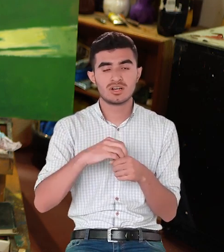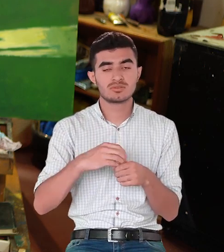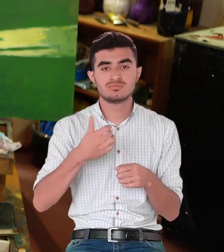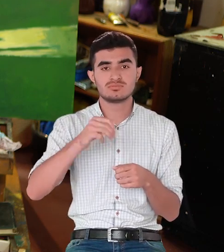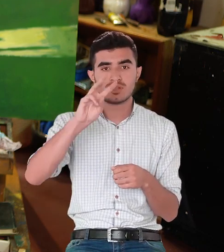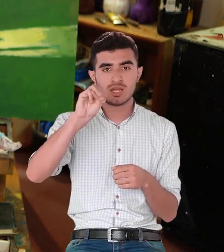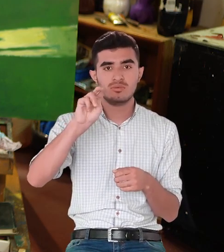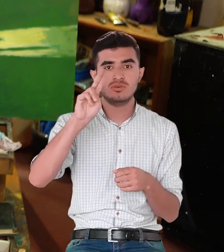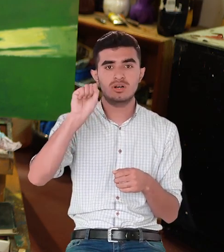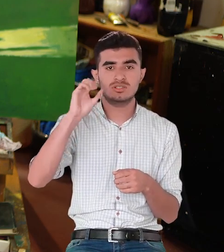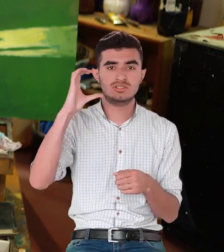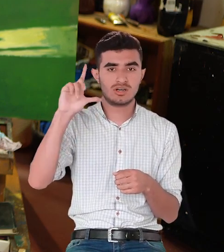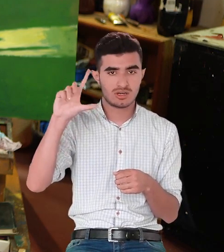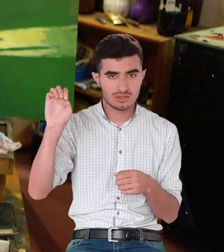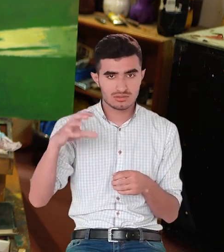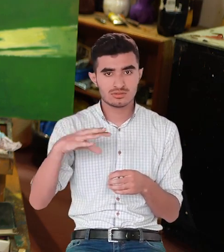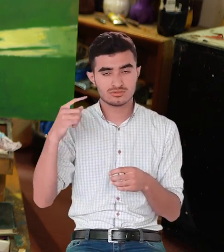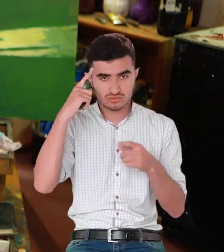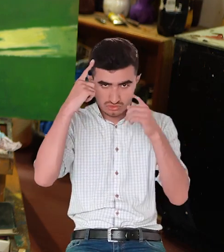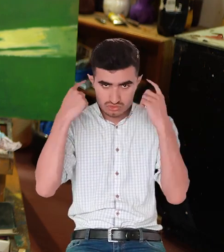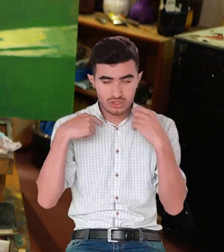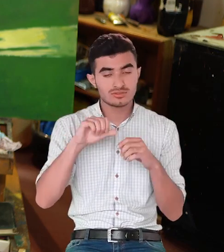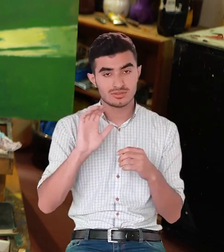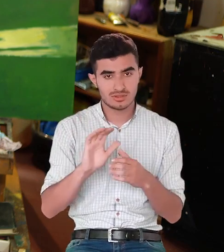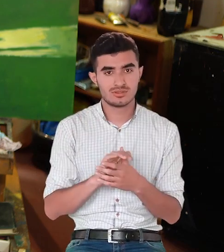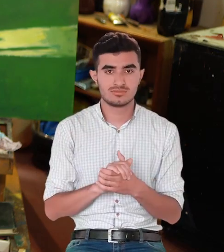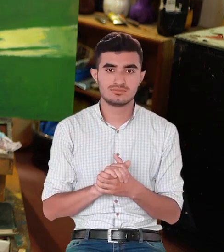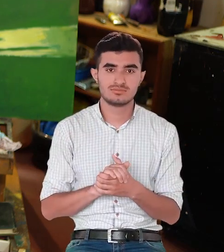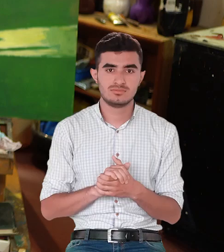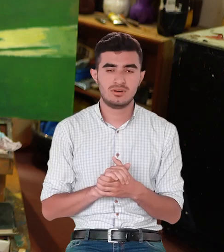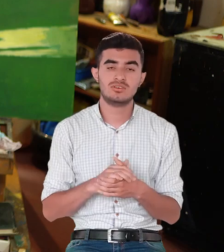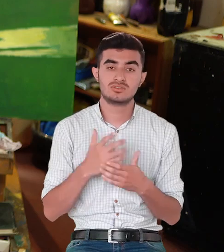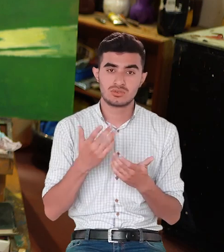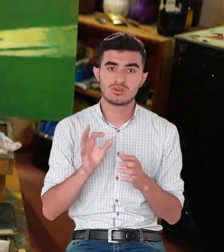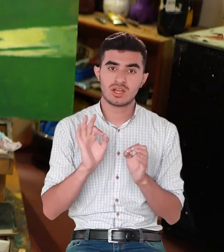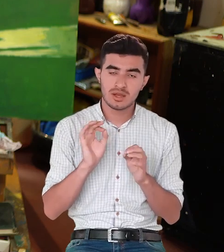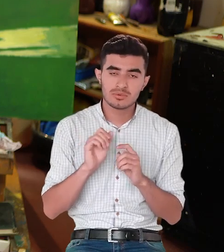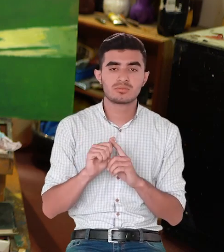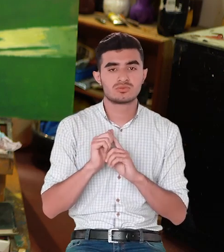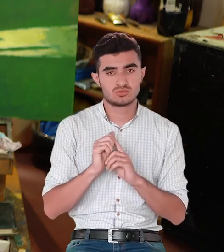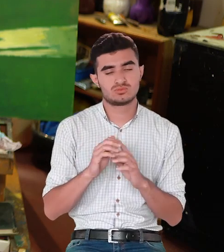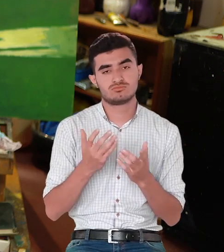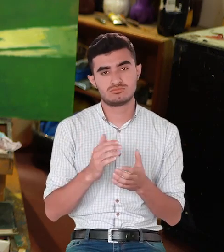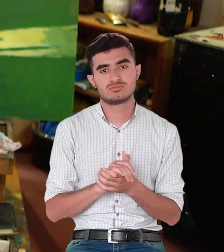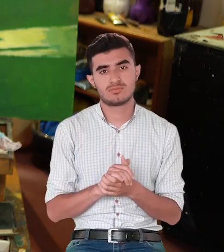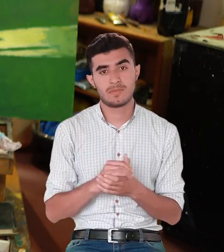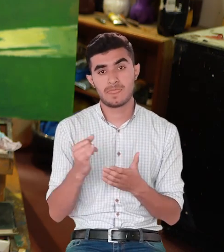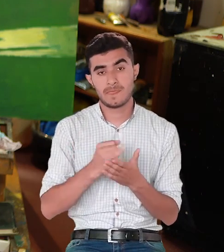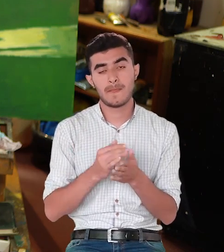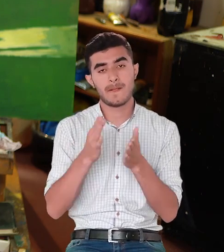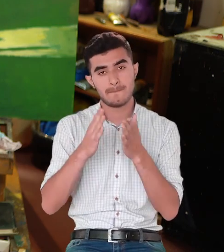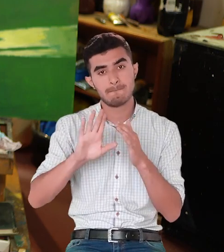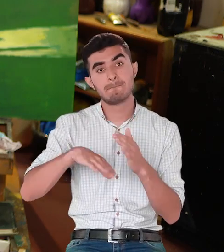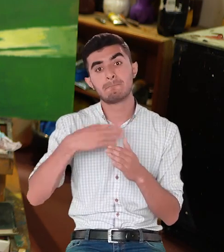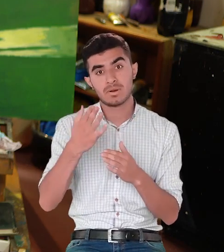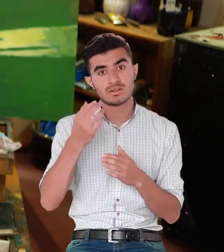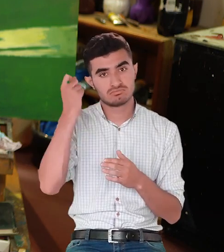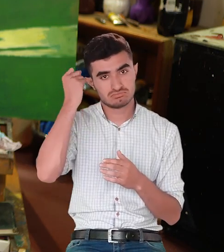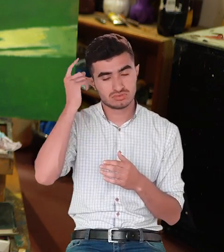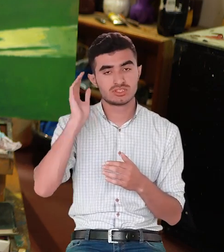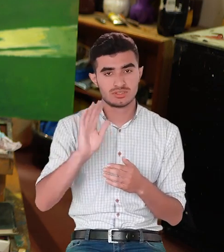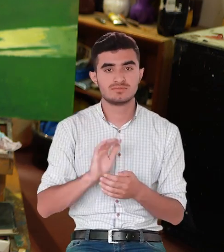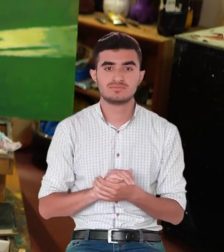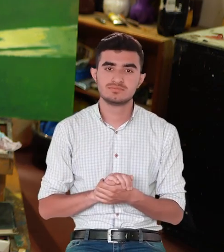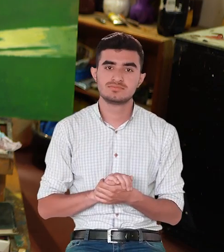وہ اپنی جگہ صحیح ہے تو شکل جو ہے وہ اب دیکھیں نا کئی چہرے بڑے گول ہوتے